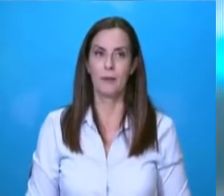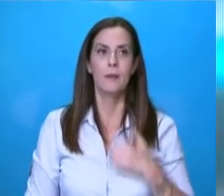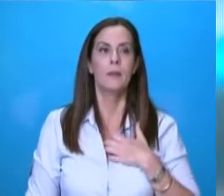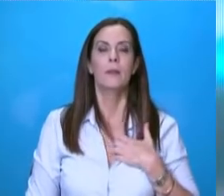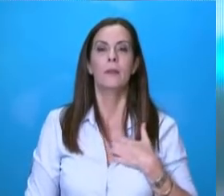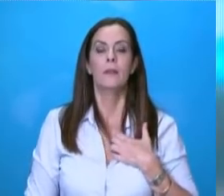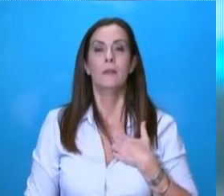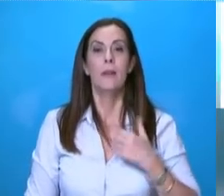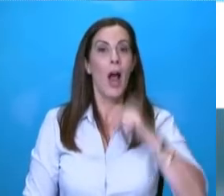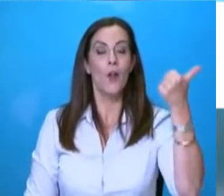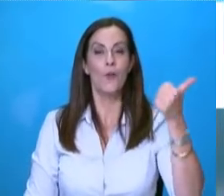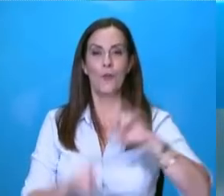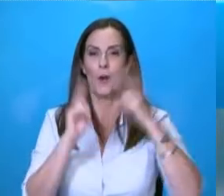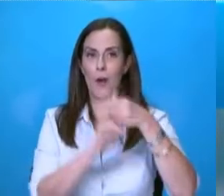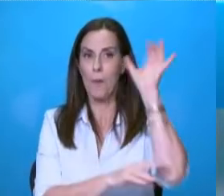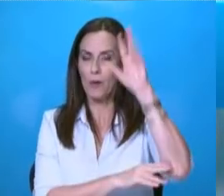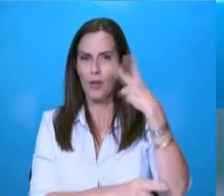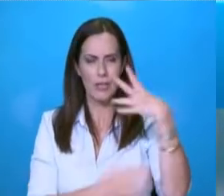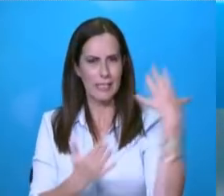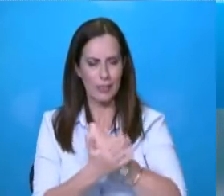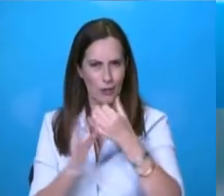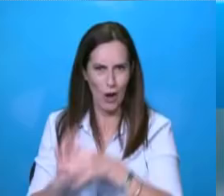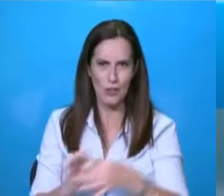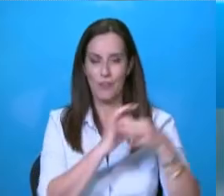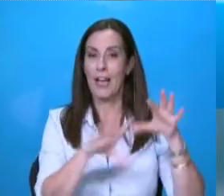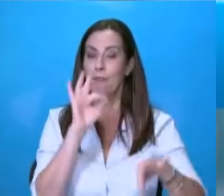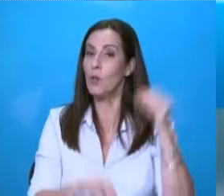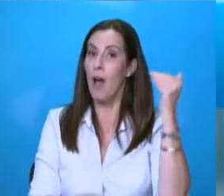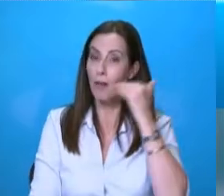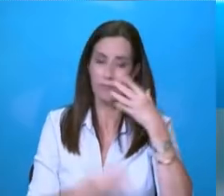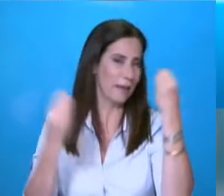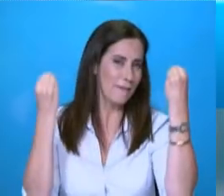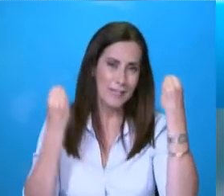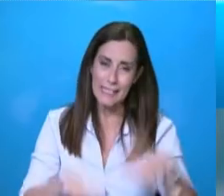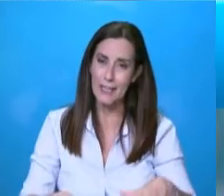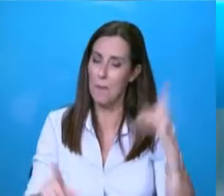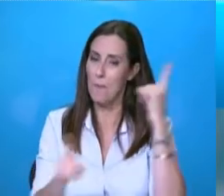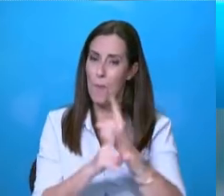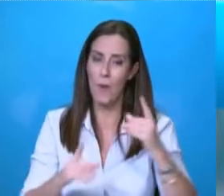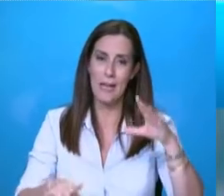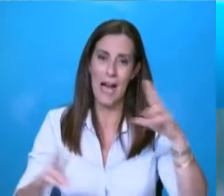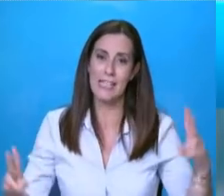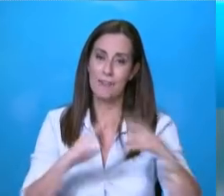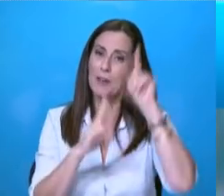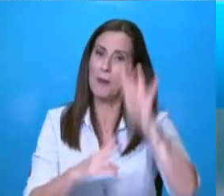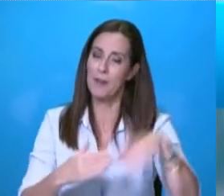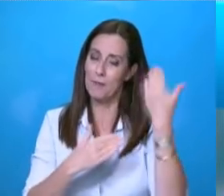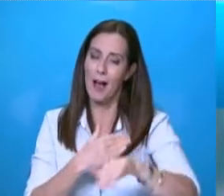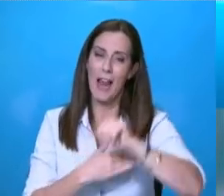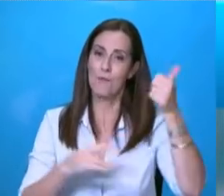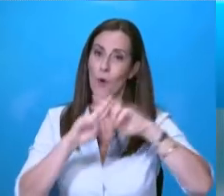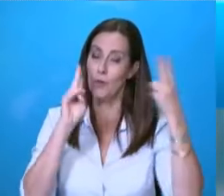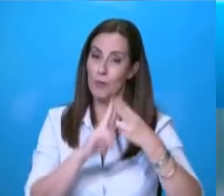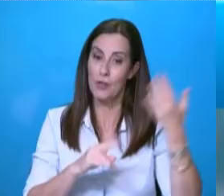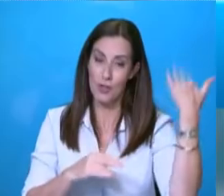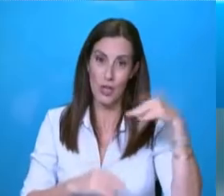אלופת העולם בכדורסל בחוץ, אחרי שתי זכיות רצופות, נבחרת ארצות הברית הפסידה היום לנבחרת צרפת ברבע גמר אליפות העולם